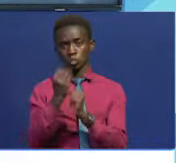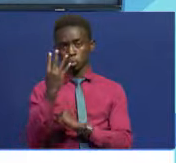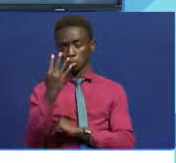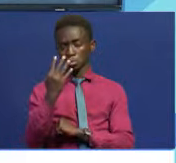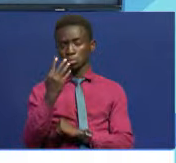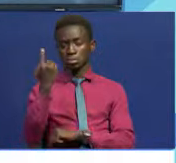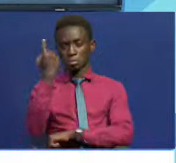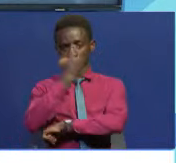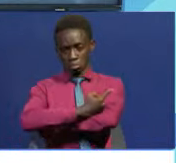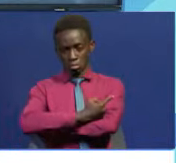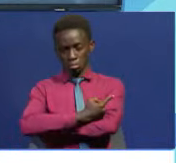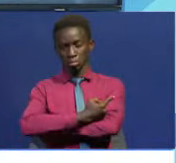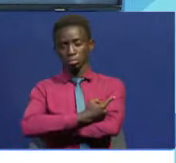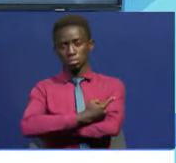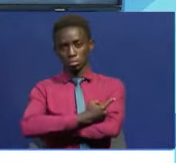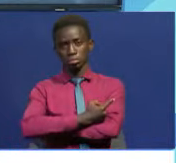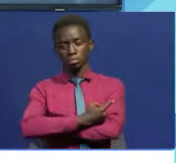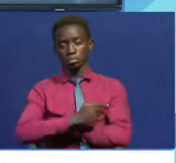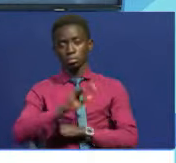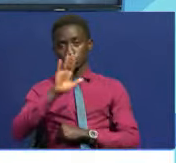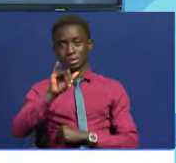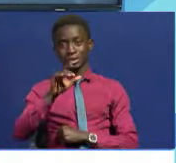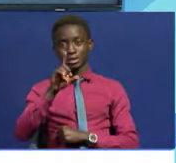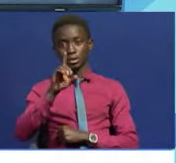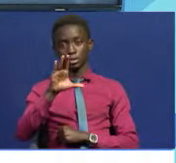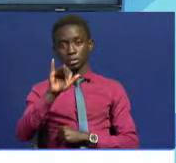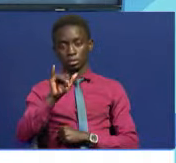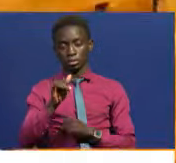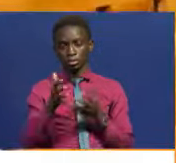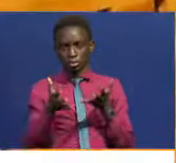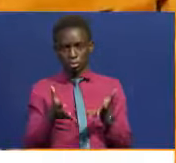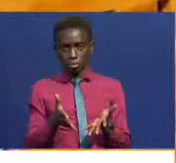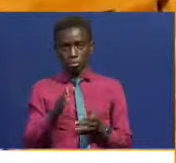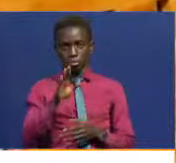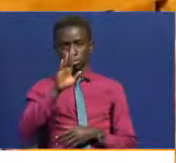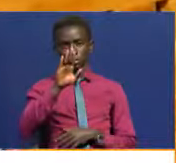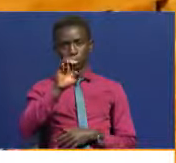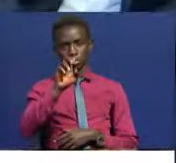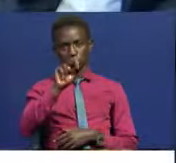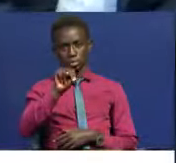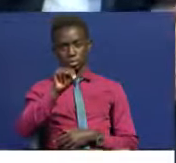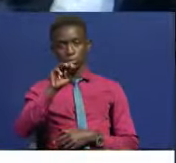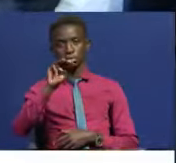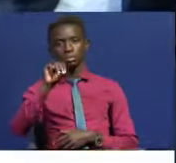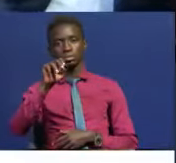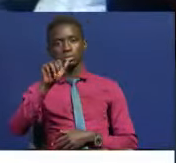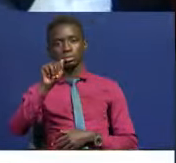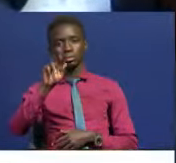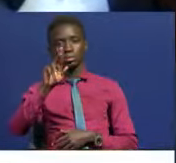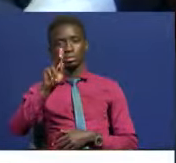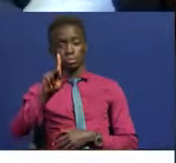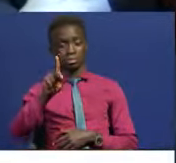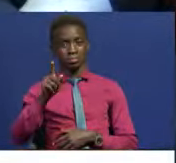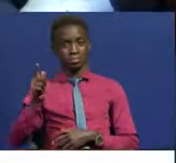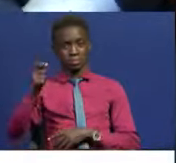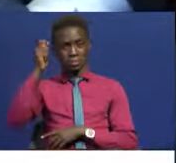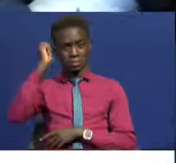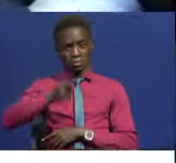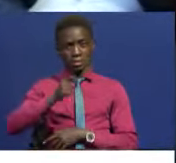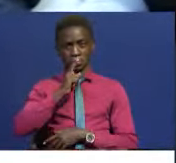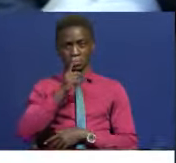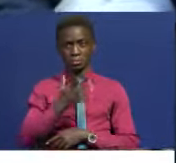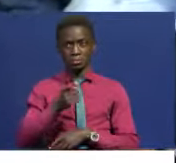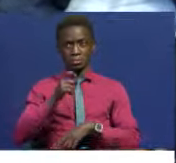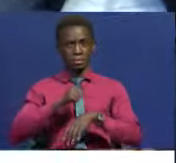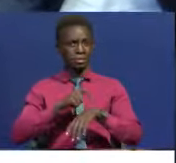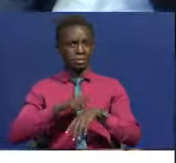jinai. Akitoa maelekezo hayo, hakimu mkuu wa mahakama ya Milimani Ben Mark Ehobi alisema hakuwa na muda wa kutoa uamuzi huo kwani